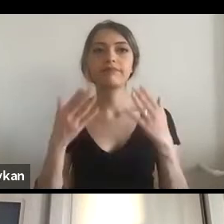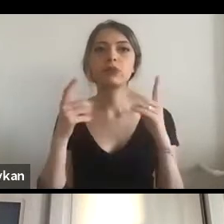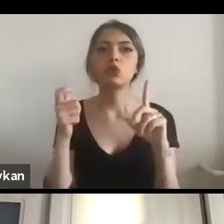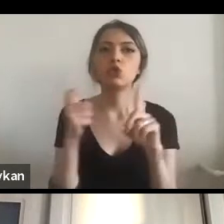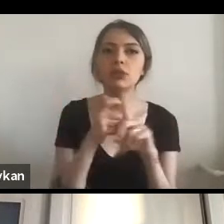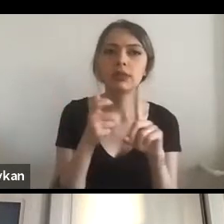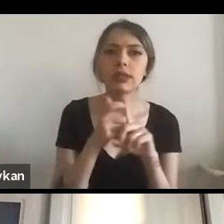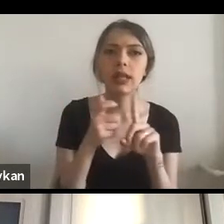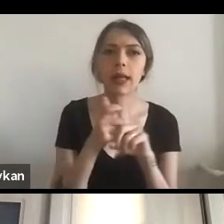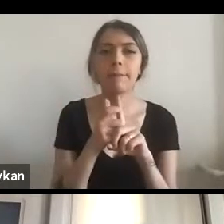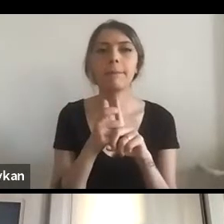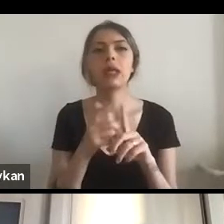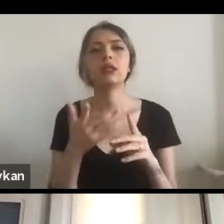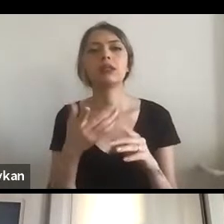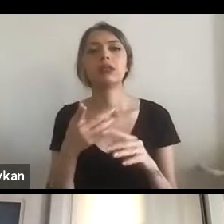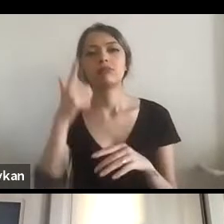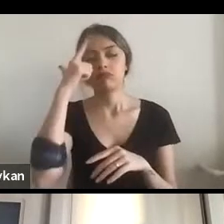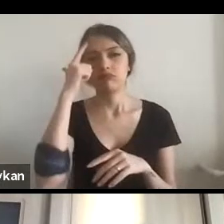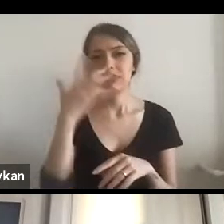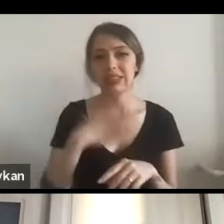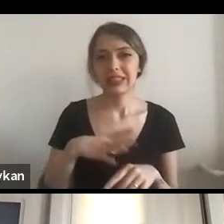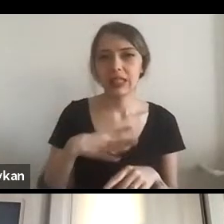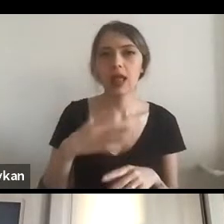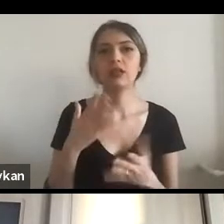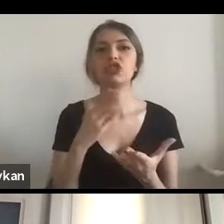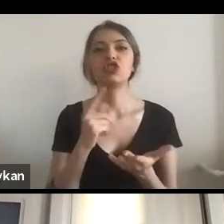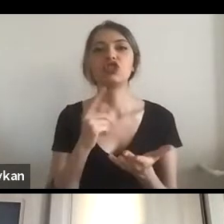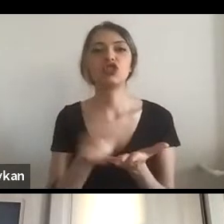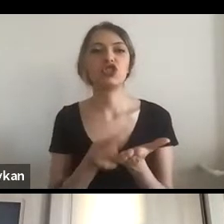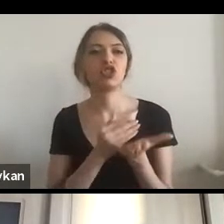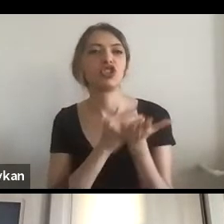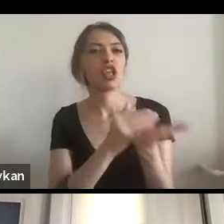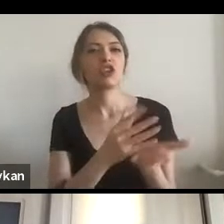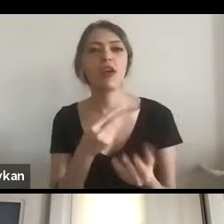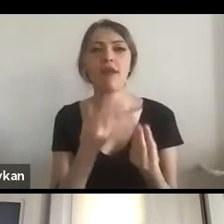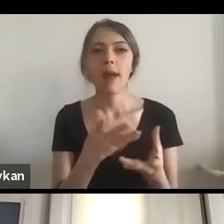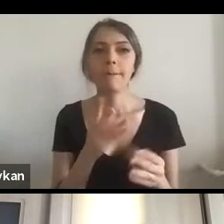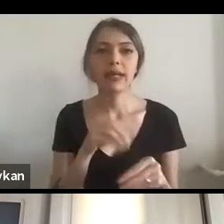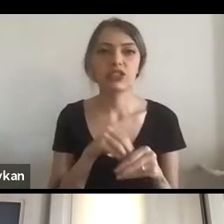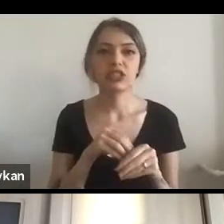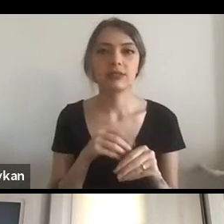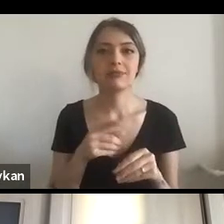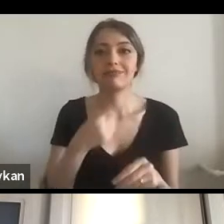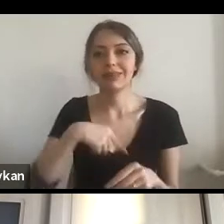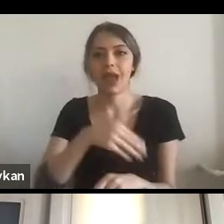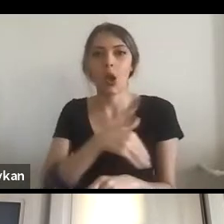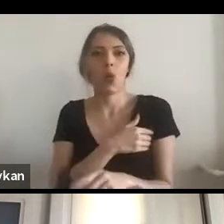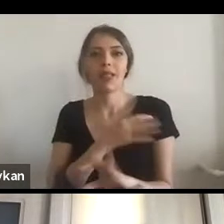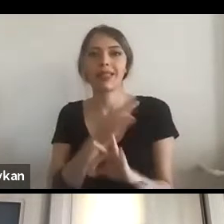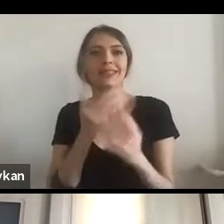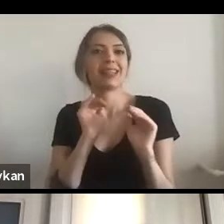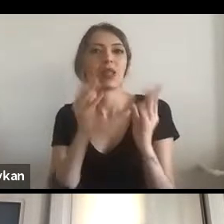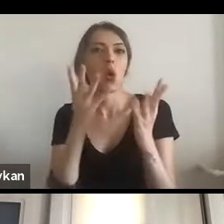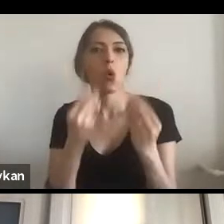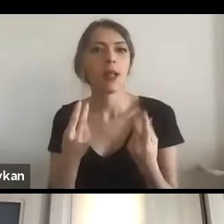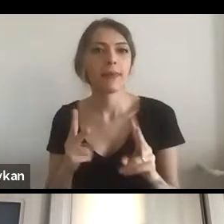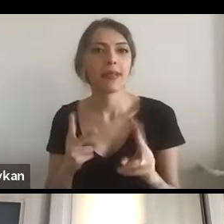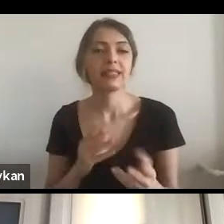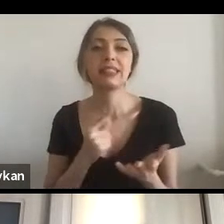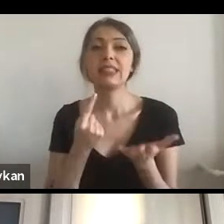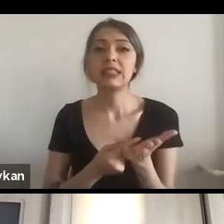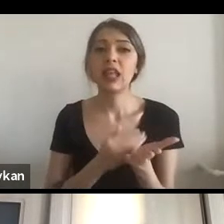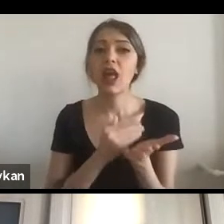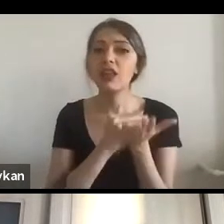kararlarının analiz için toplanması konusunda avukatlar olarak nasıl destek olabiliriz? Elimizde dilekçe ve kararları